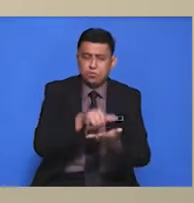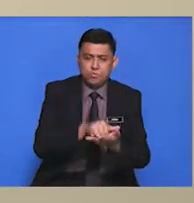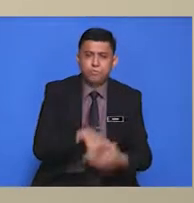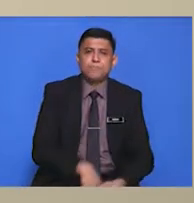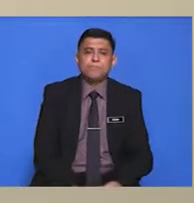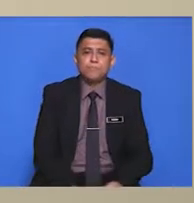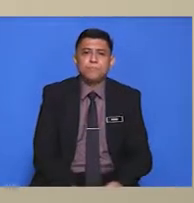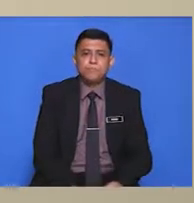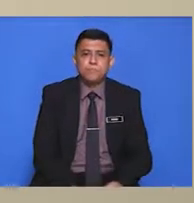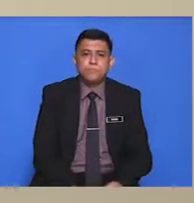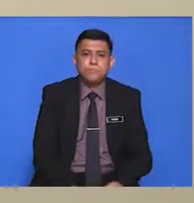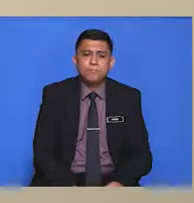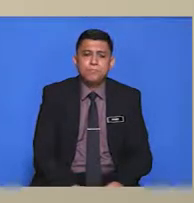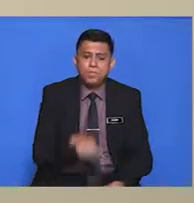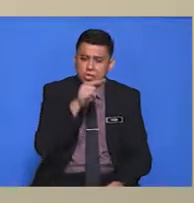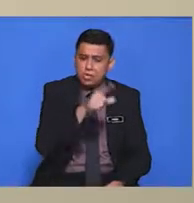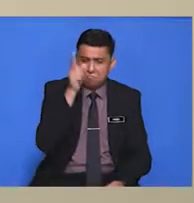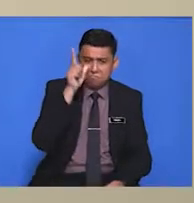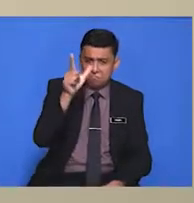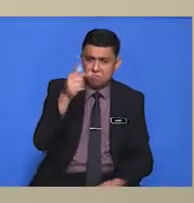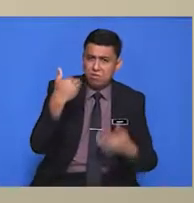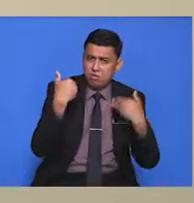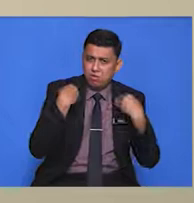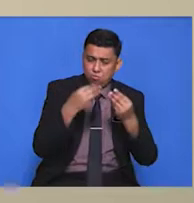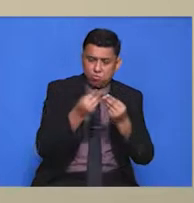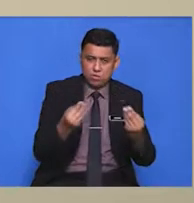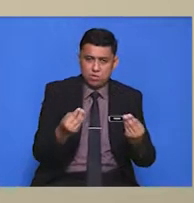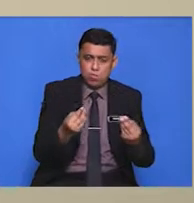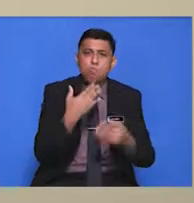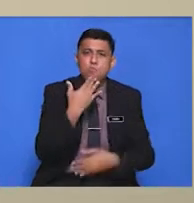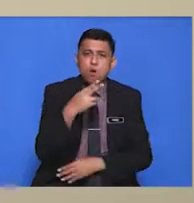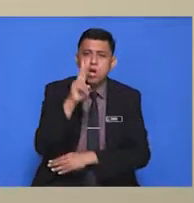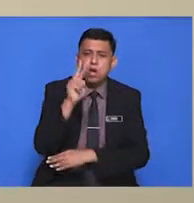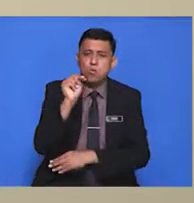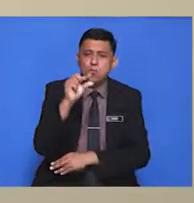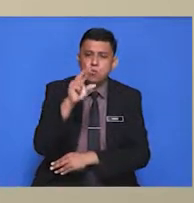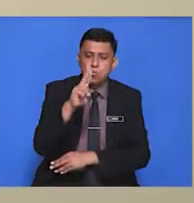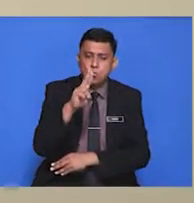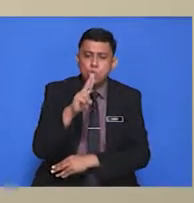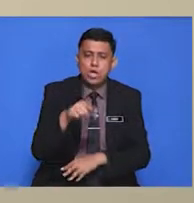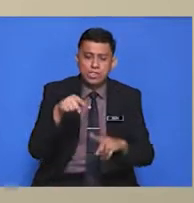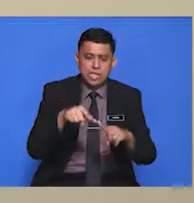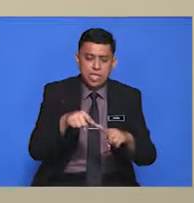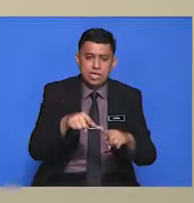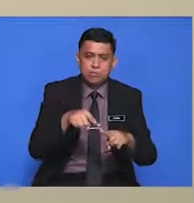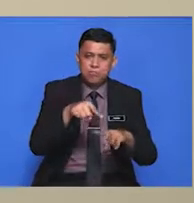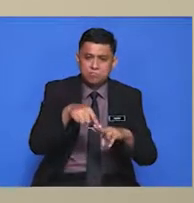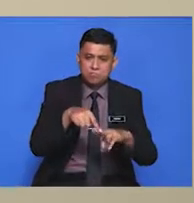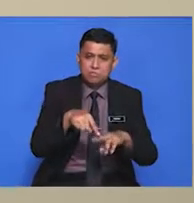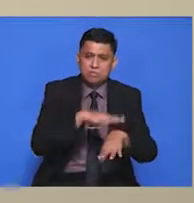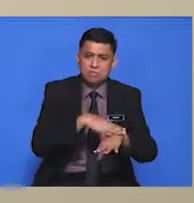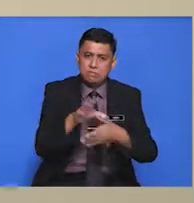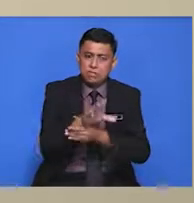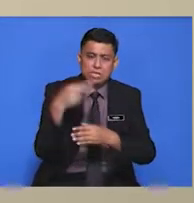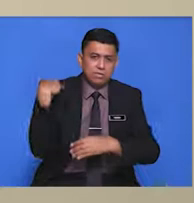tersebut. Dia melihat ada tanah berwarna ungu pada tangan, kuku, kaki dan rambut